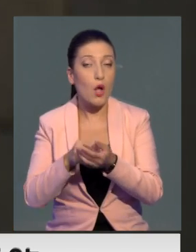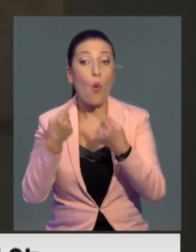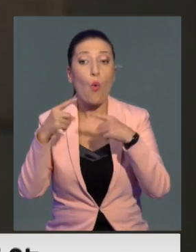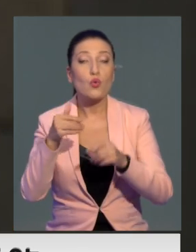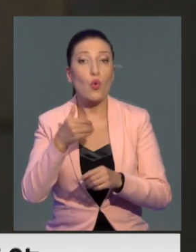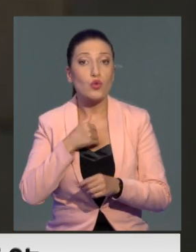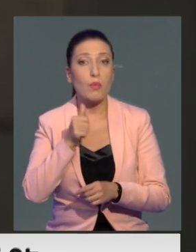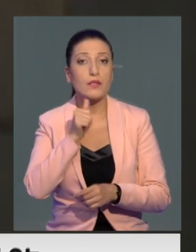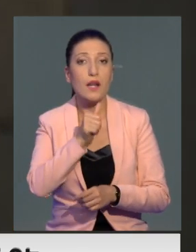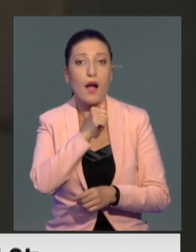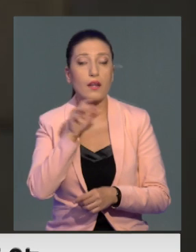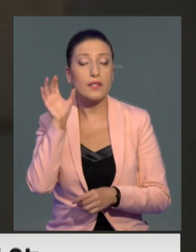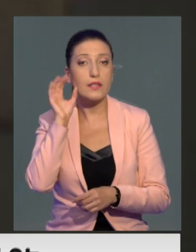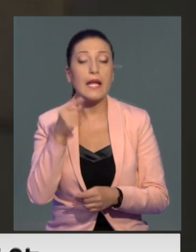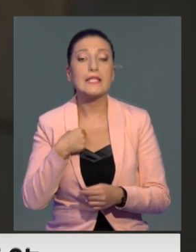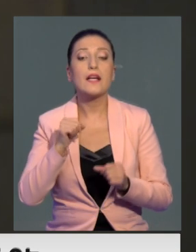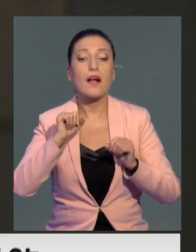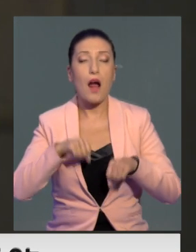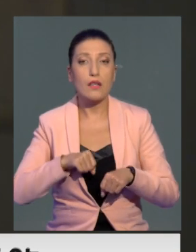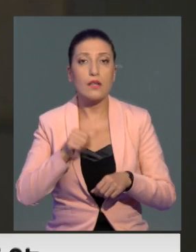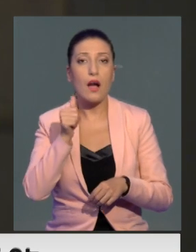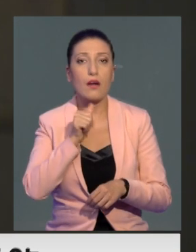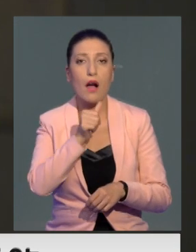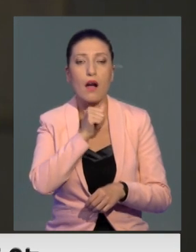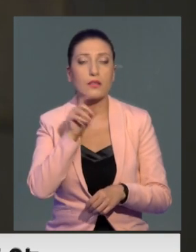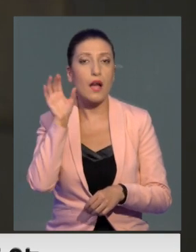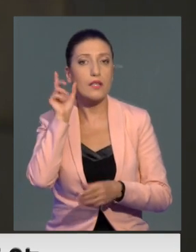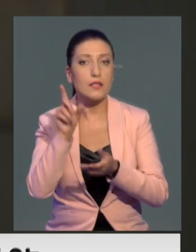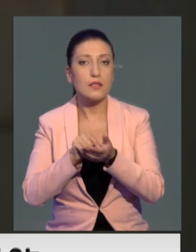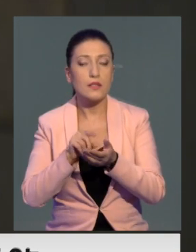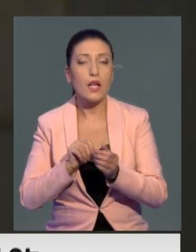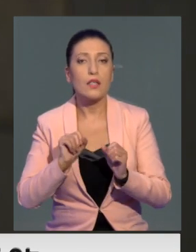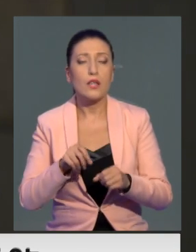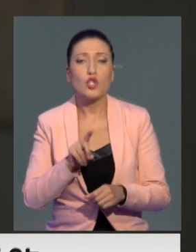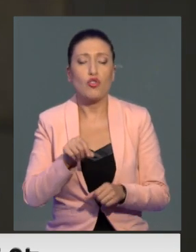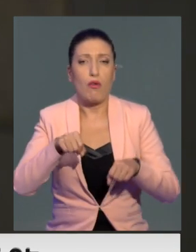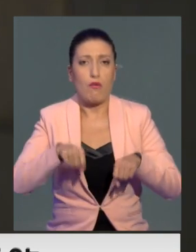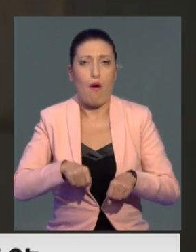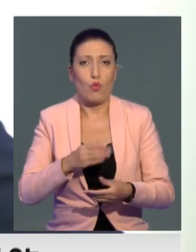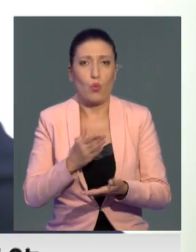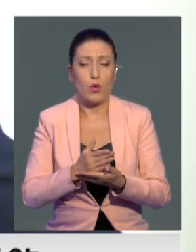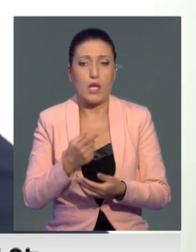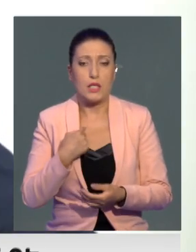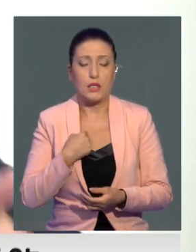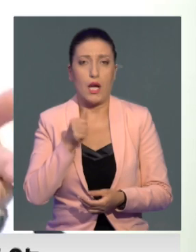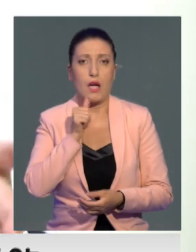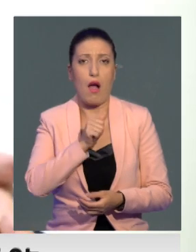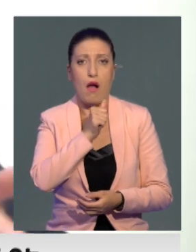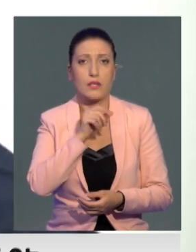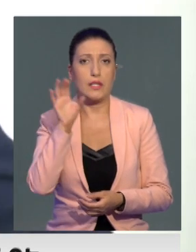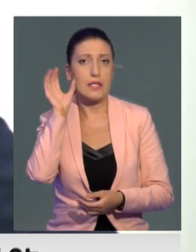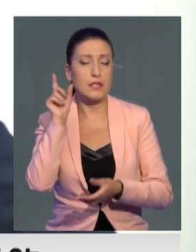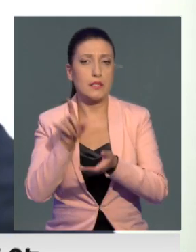չի, որ ինձ կարելի է գաղտնալսել, ինձ թող մեկը պատասխանի, ինչ իրավունք ունեն ինձ գաղտնալսել։ Բայց դրա ամբողջ իմաստն էնա, որ